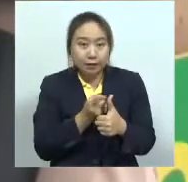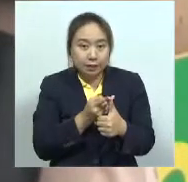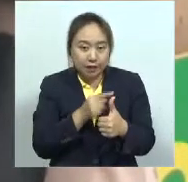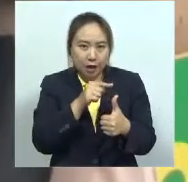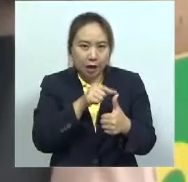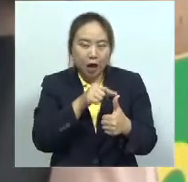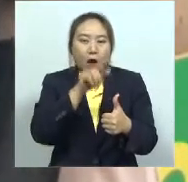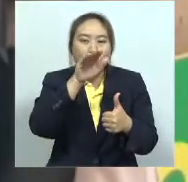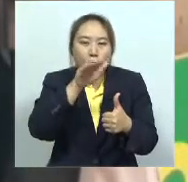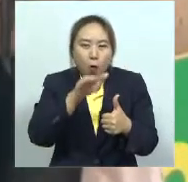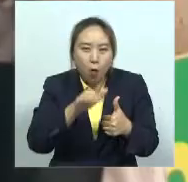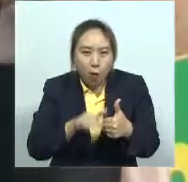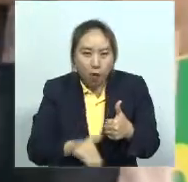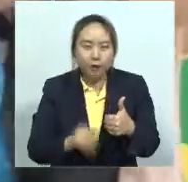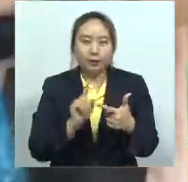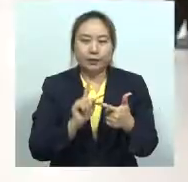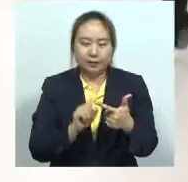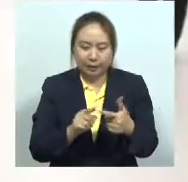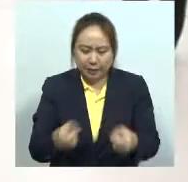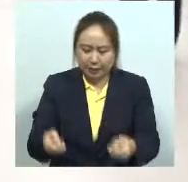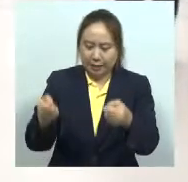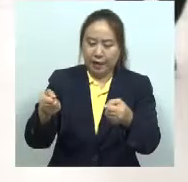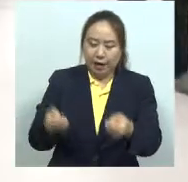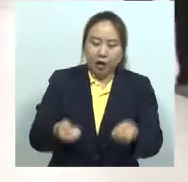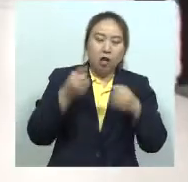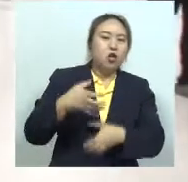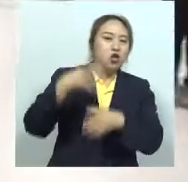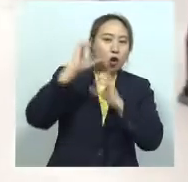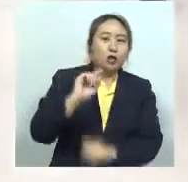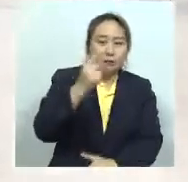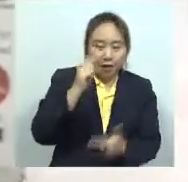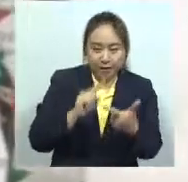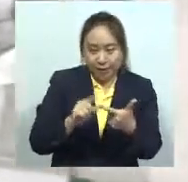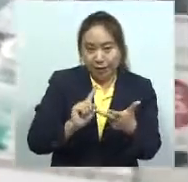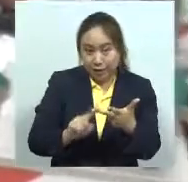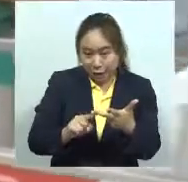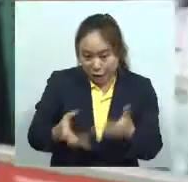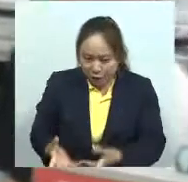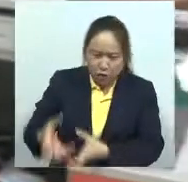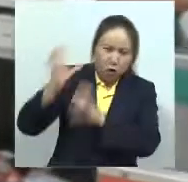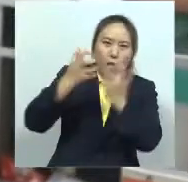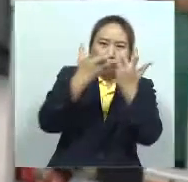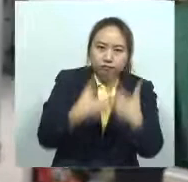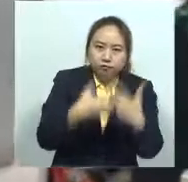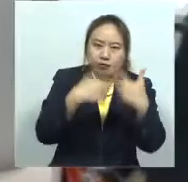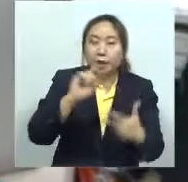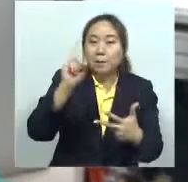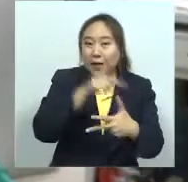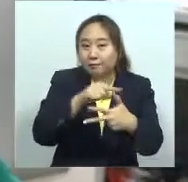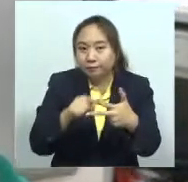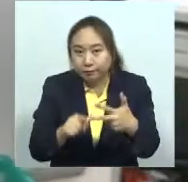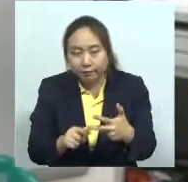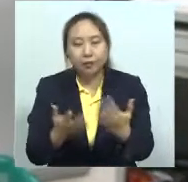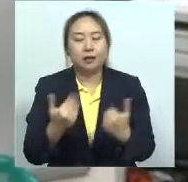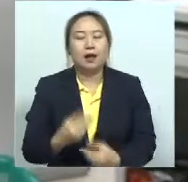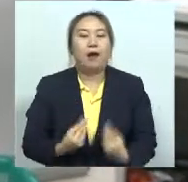reduceก็คือใช้น้อย reuse ใช้ซ้ำและ recycle นำกลับมาใช้ใหม่และได้มอบหมายให้กรมส่งเสริม